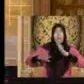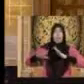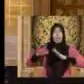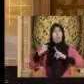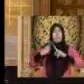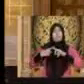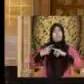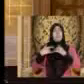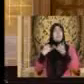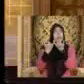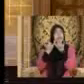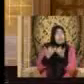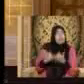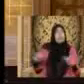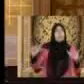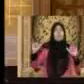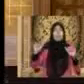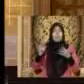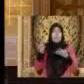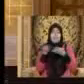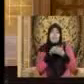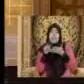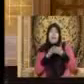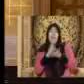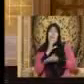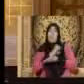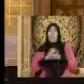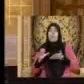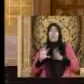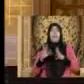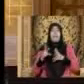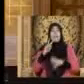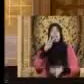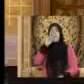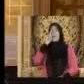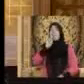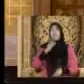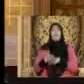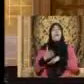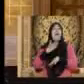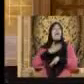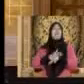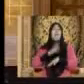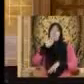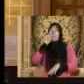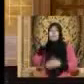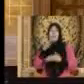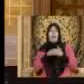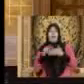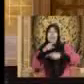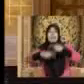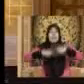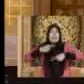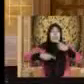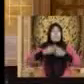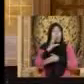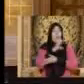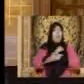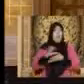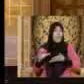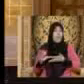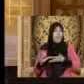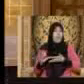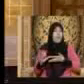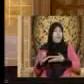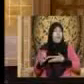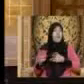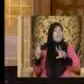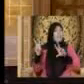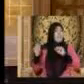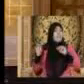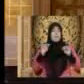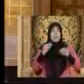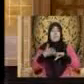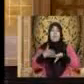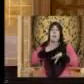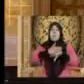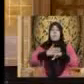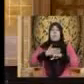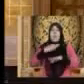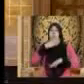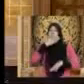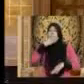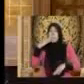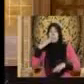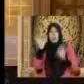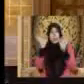لقراءة القرآن، لأنه لم يتعود على قراءته في شهر رجب، ولم يتعود على قراءته في شهر شعبان،